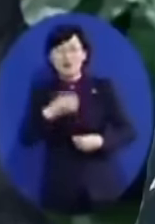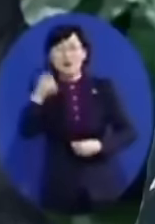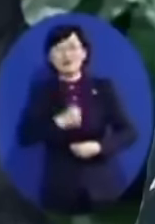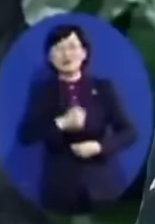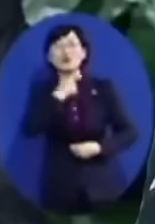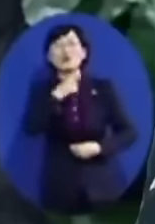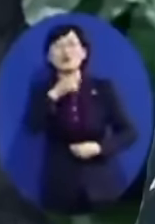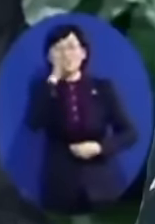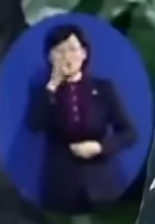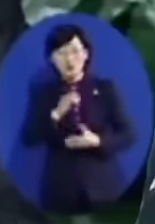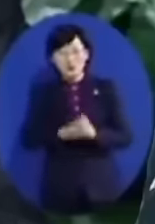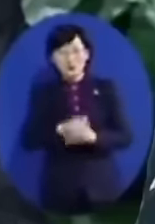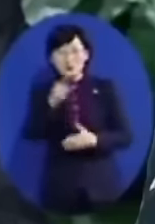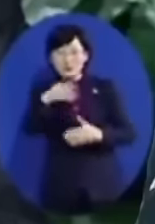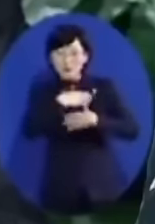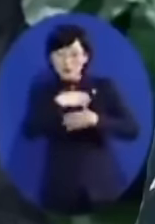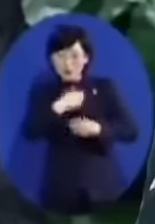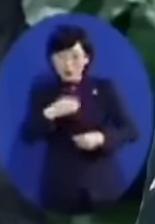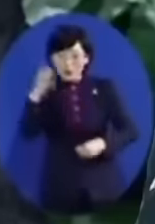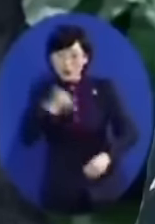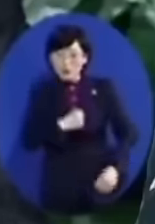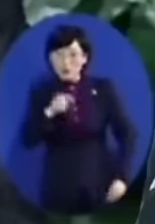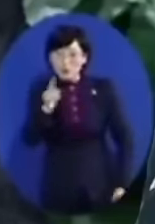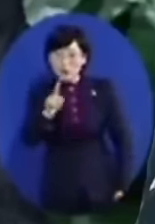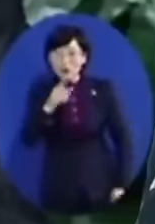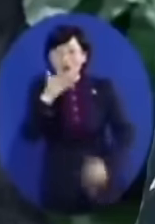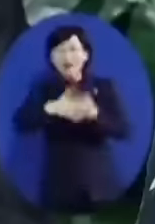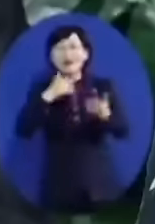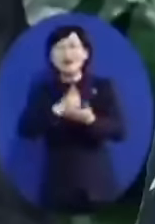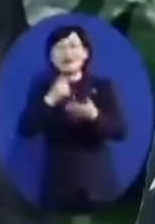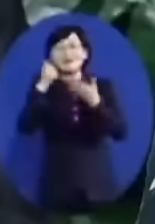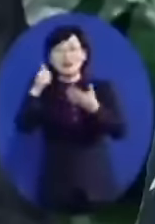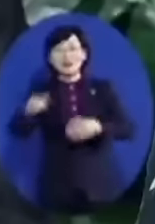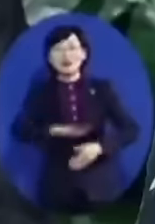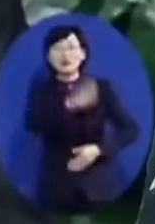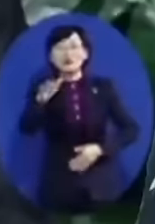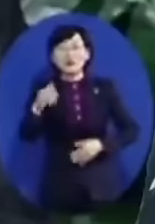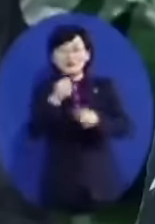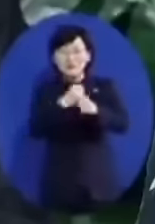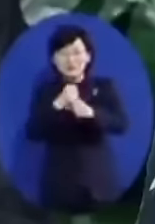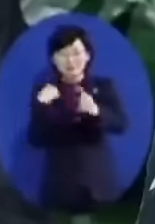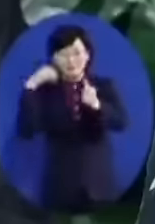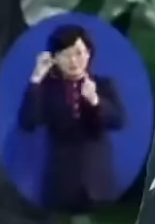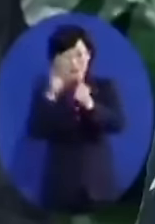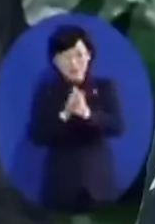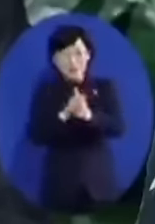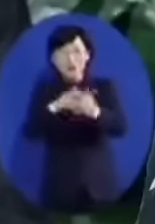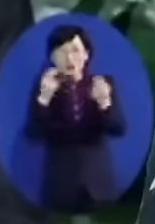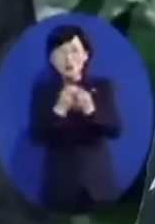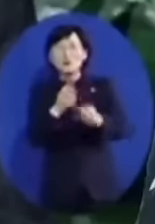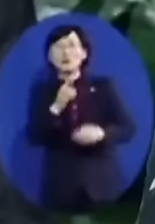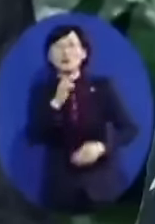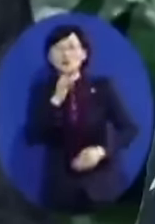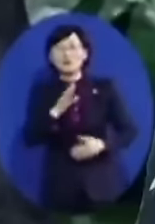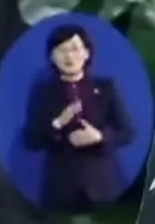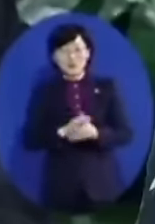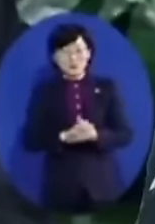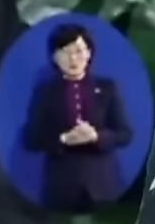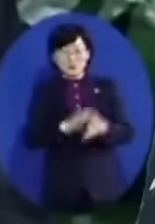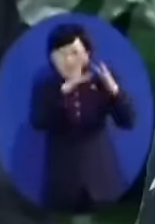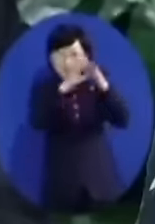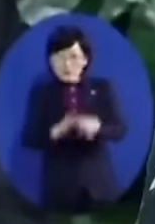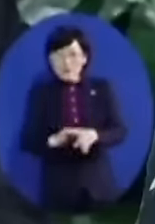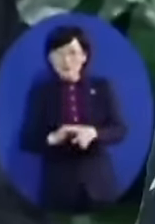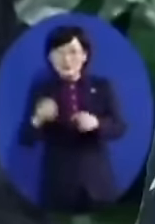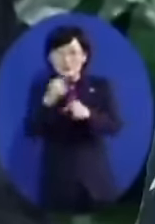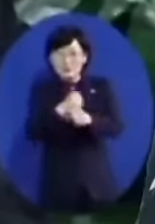것입니다. 이 평안을 가지는 것은 우리 하나님께 우리의 짐을 맡기는 도리밖에 없습니다. 끊임없이